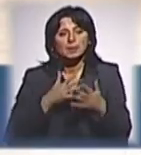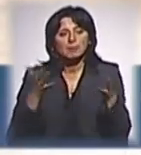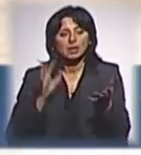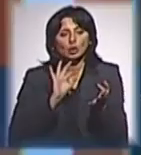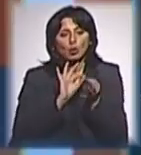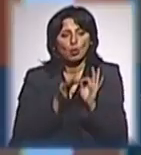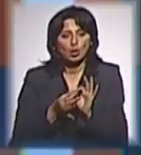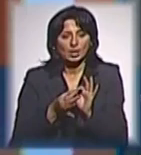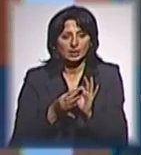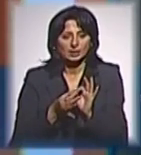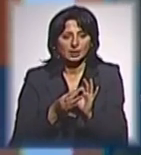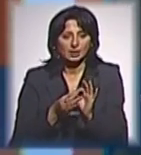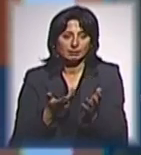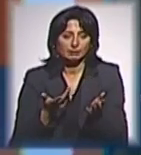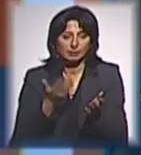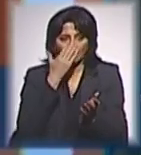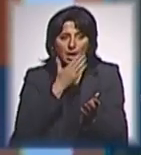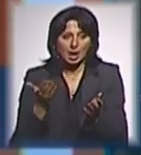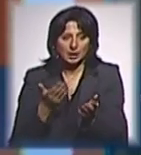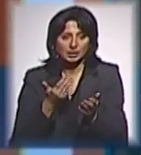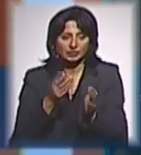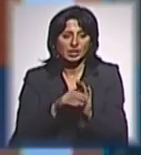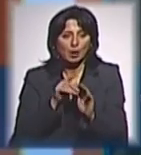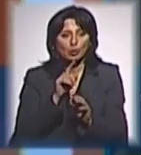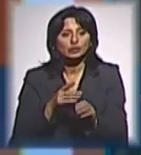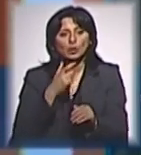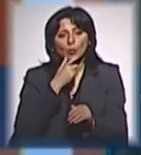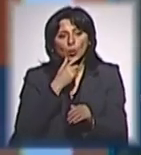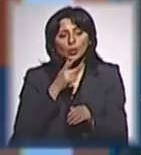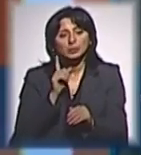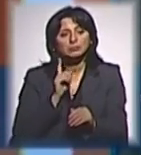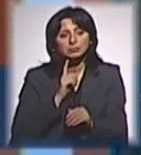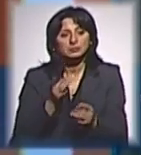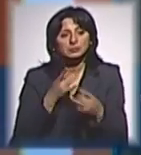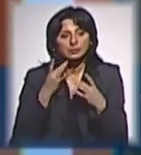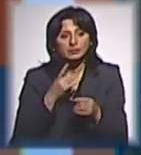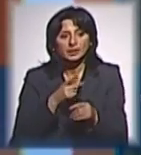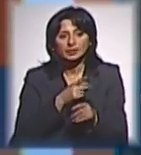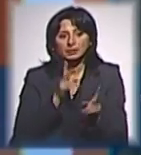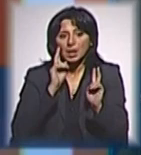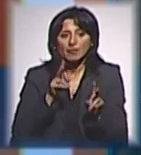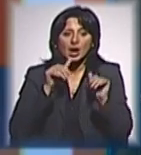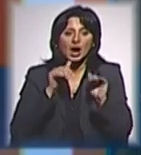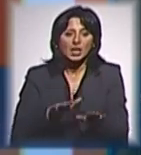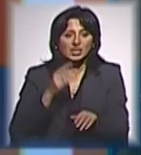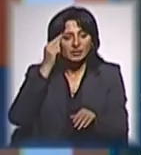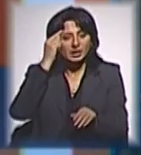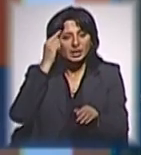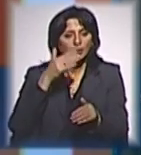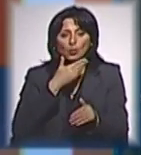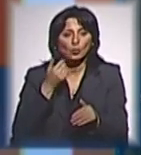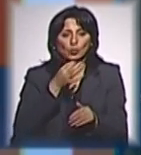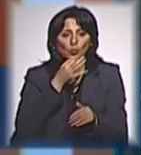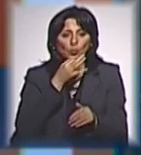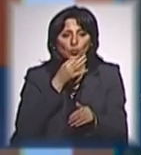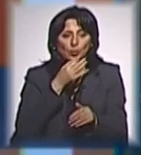კონკრეტიკას ელის ალბათ თქვენგან, მაინც თქვენი ამომრჩეველი მაყურებელი, ვისაც შეიძლება ჯერ სულაც არ აქვს გადაწყვეტილება მიღებული და მე მინდა